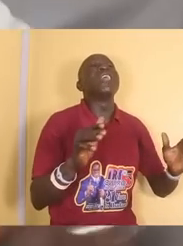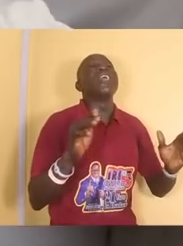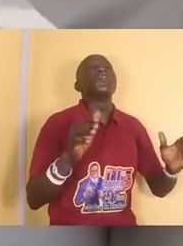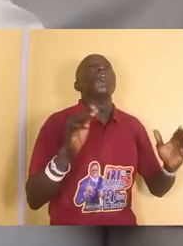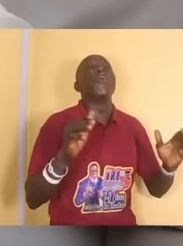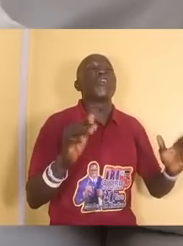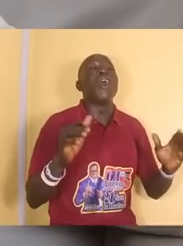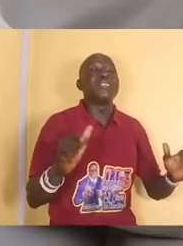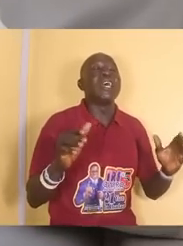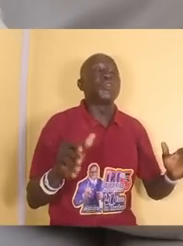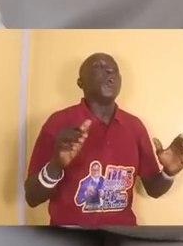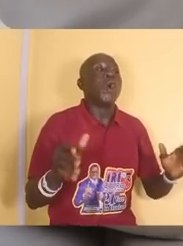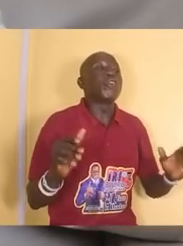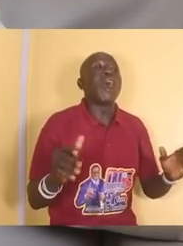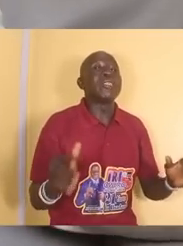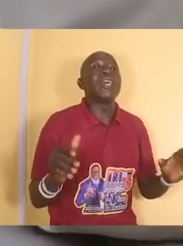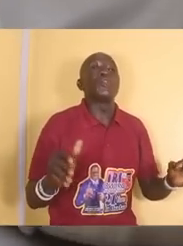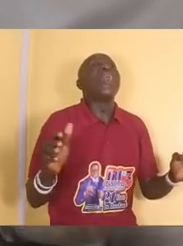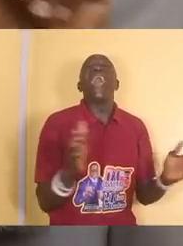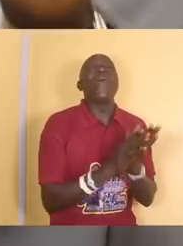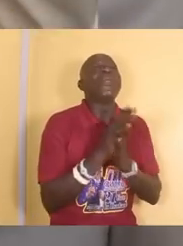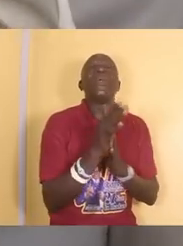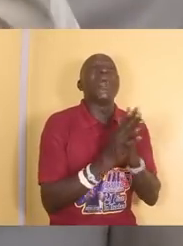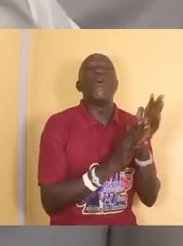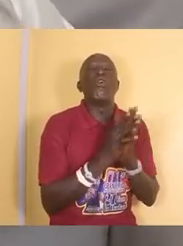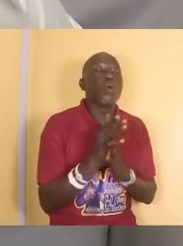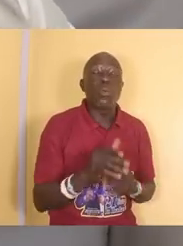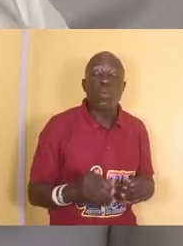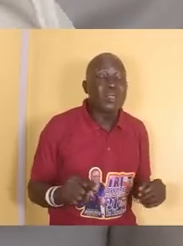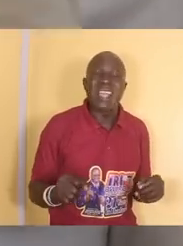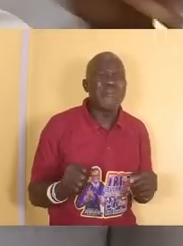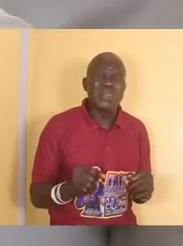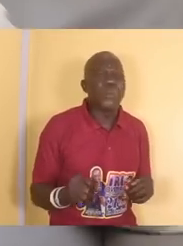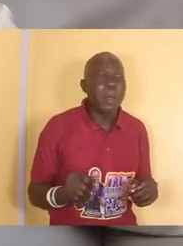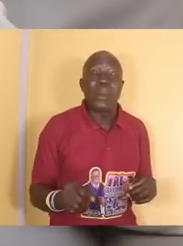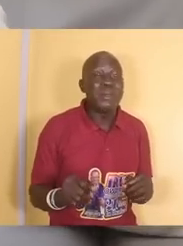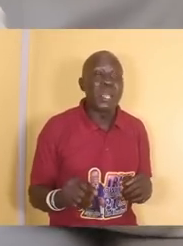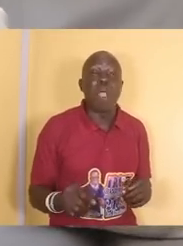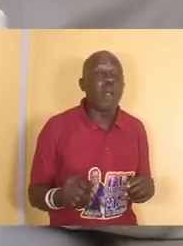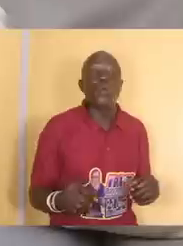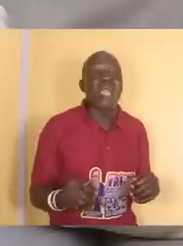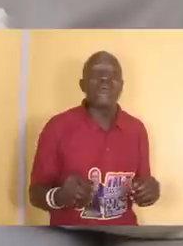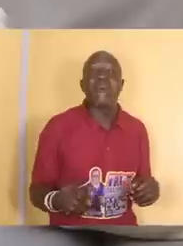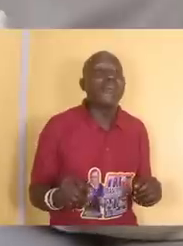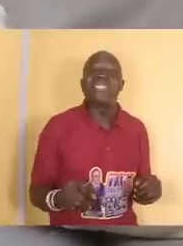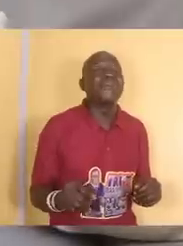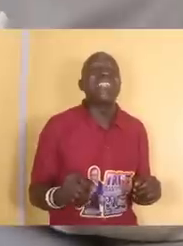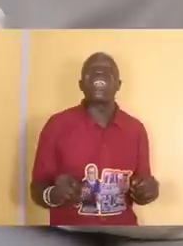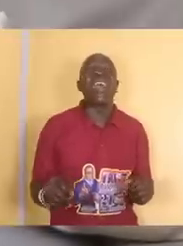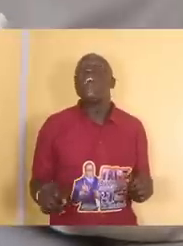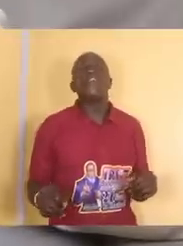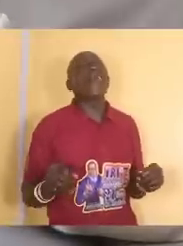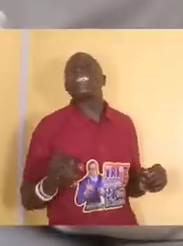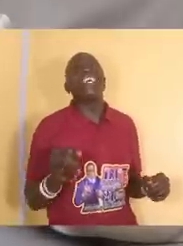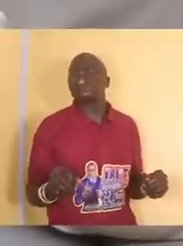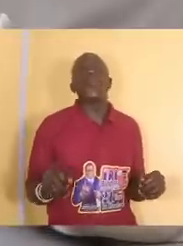Orúkọ Jésù. Orúkọ Jésù. Orúkọ Jésù. Ẹyin mi náà o. Ọjọ́ ìgbà bá ṣe bí ọgbẹ́ o. Ohun tí a yẹ fi pamọ́ sí mi